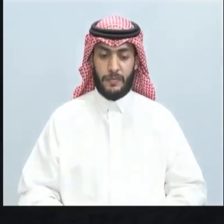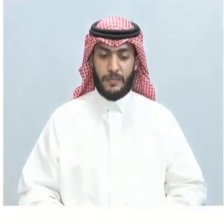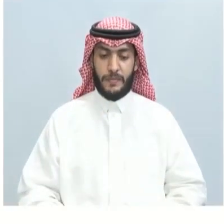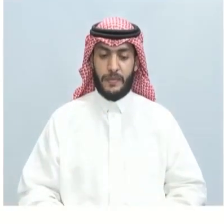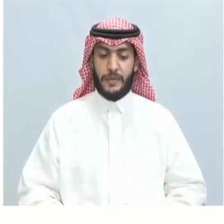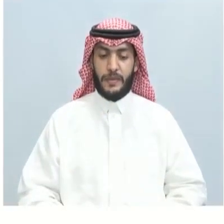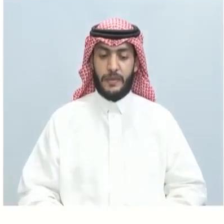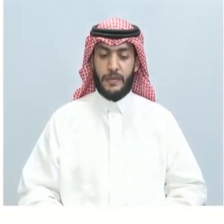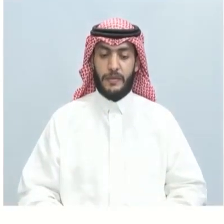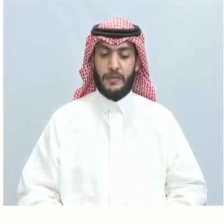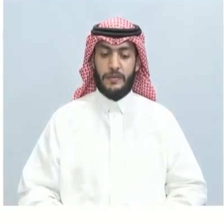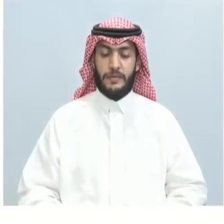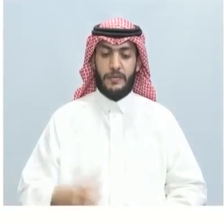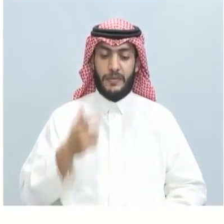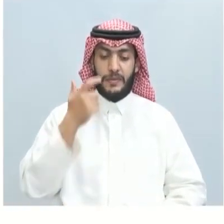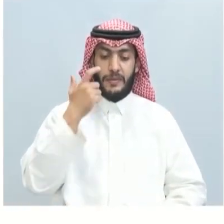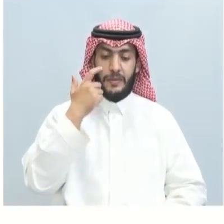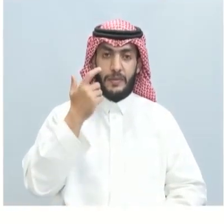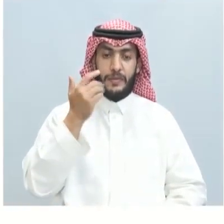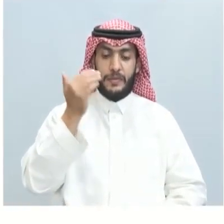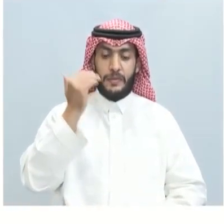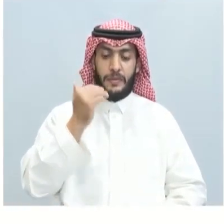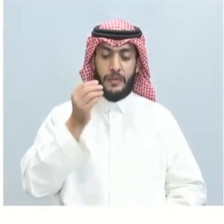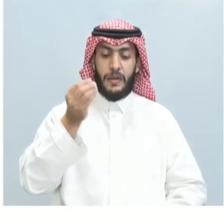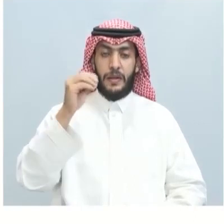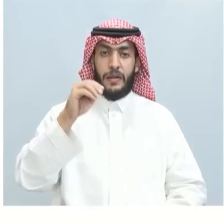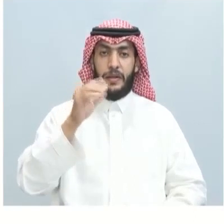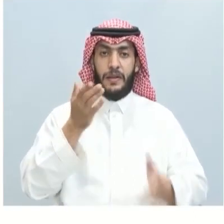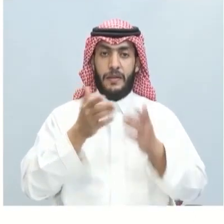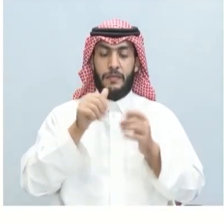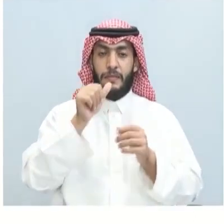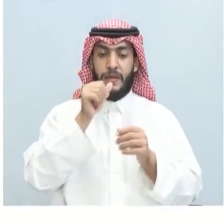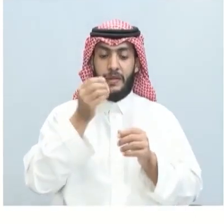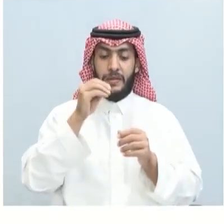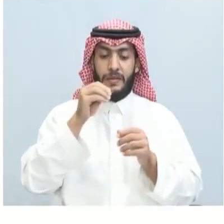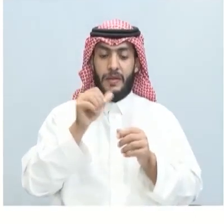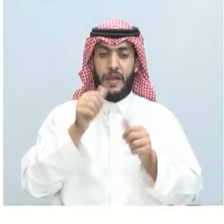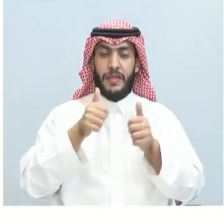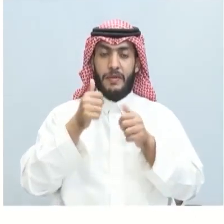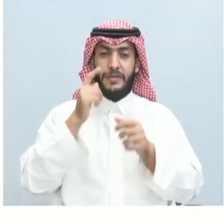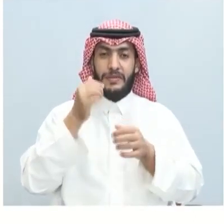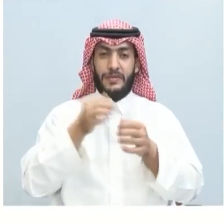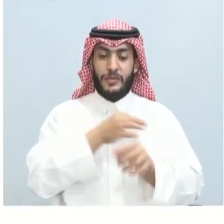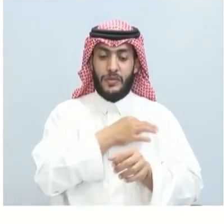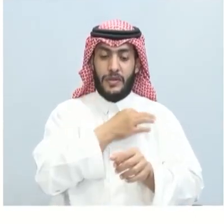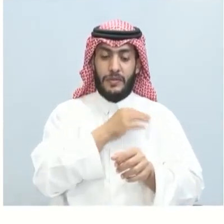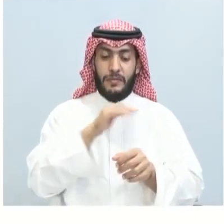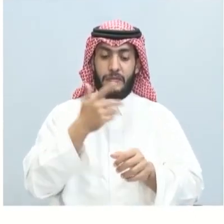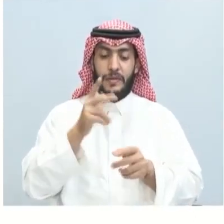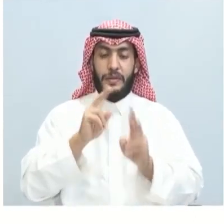يحرق الملابس والجلد اضف كميه كافيه من الماء الى انبوب الاختبار حتى